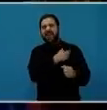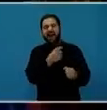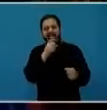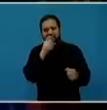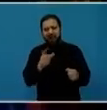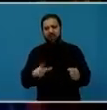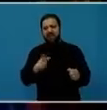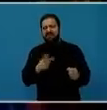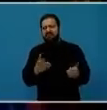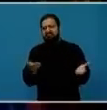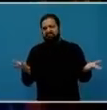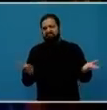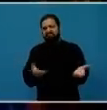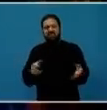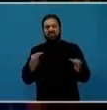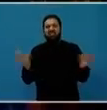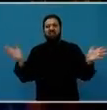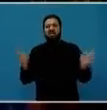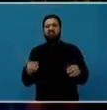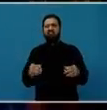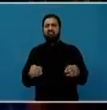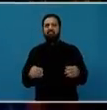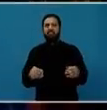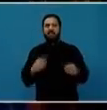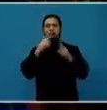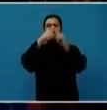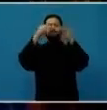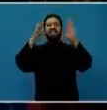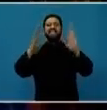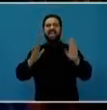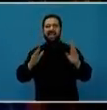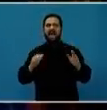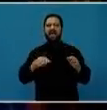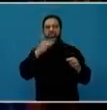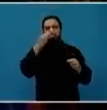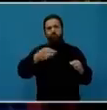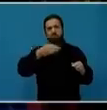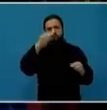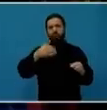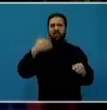această cauză, biserica tot timpul insistă ca